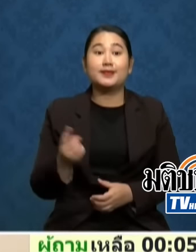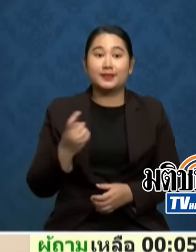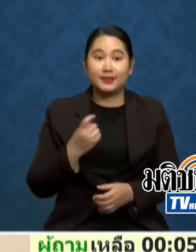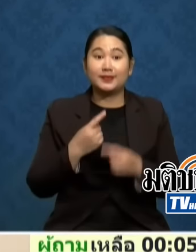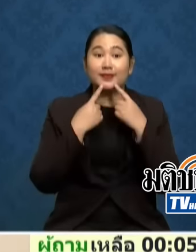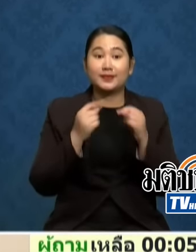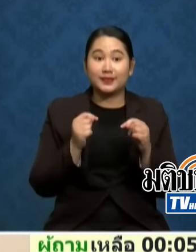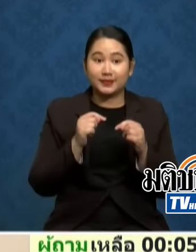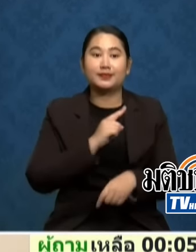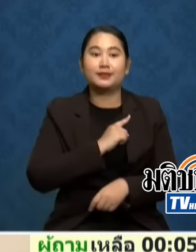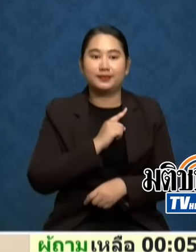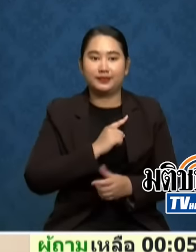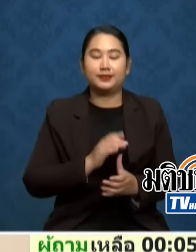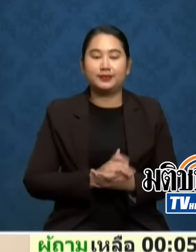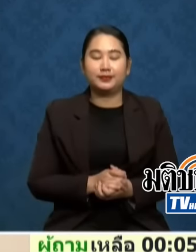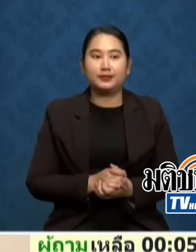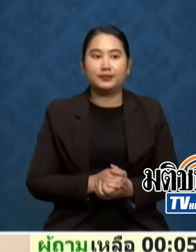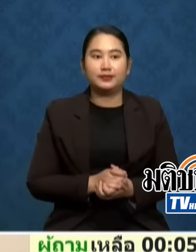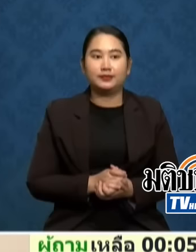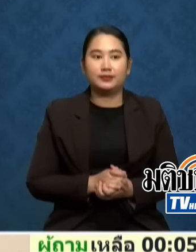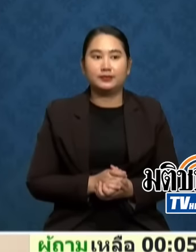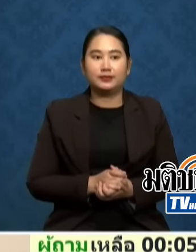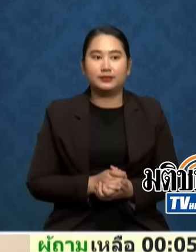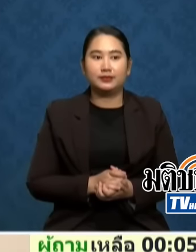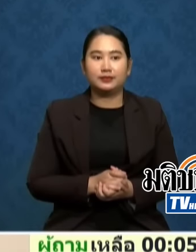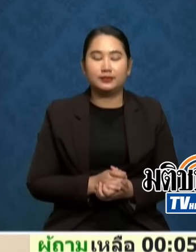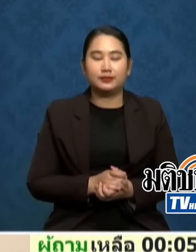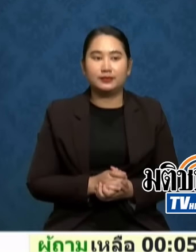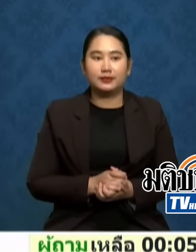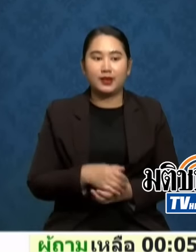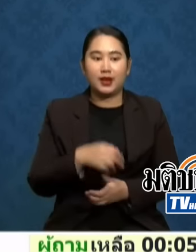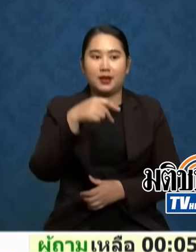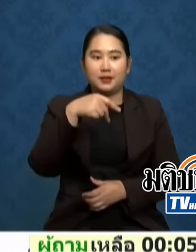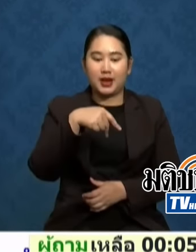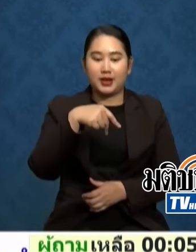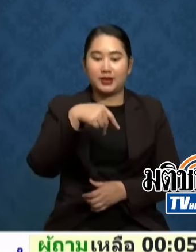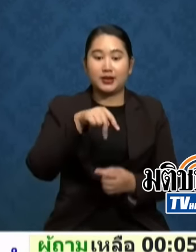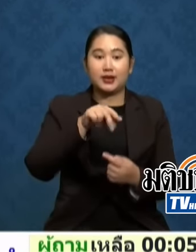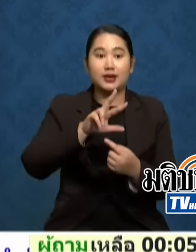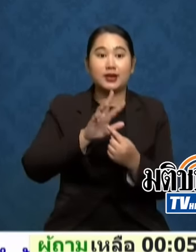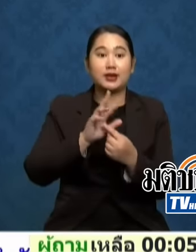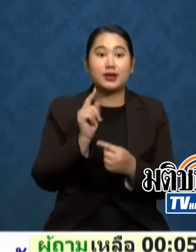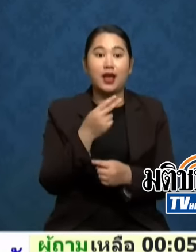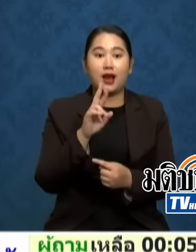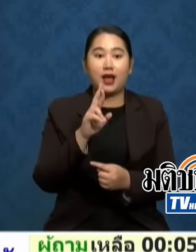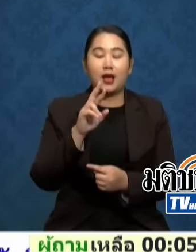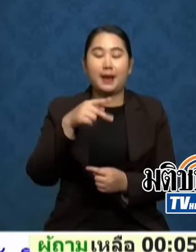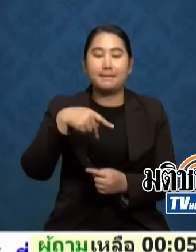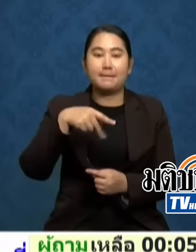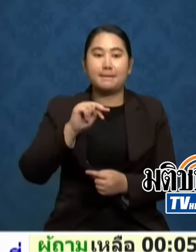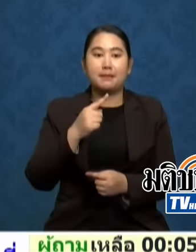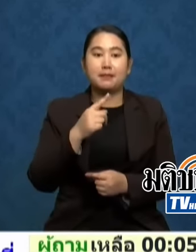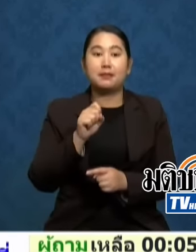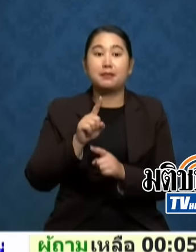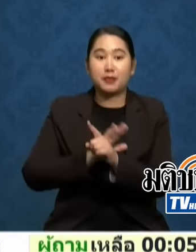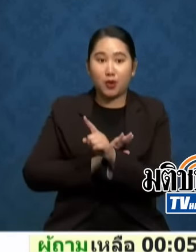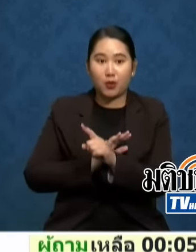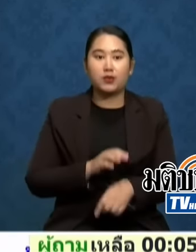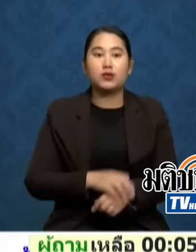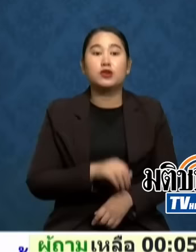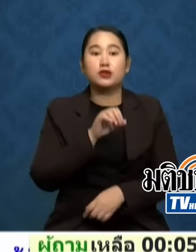เกียรตินะครับขออนุญาตเอ่ยนามท่านพระพงศ์พัทรพงศ์ลีลาพันธ์ท่านเป็นผู้แทนราษฎ